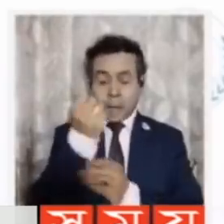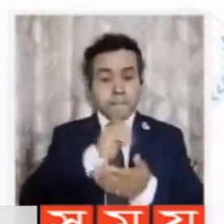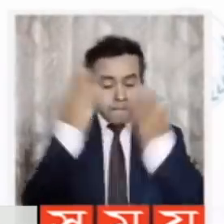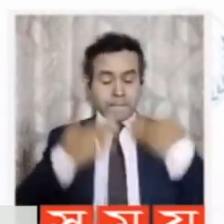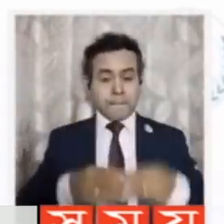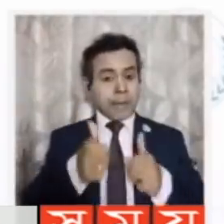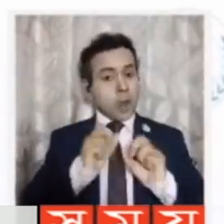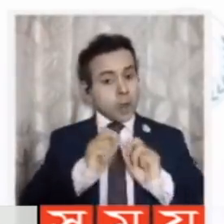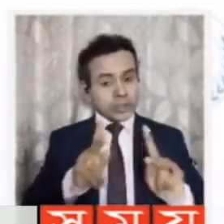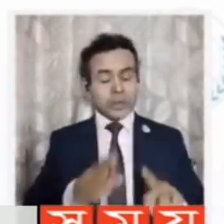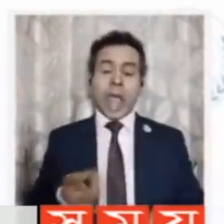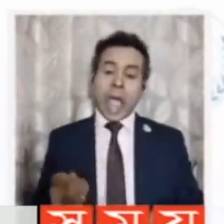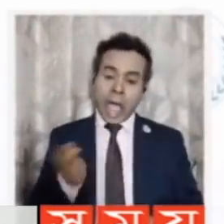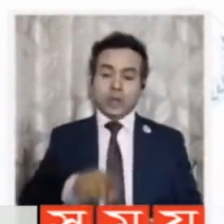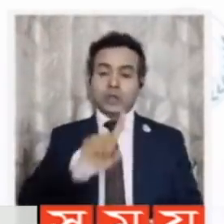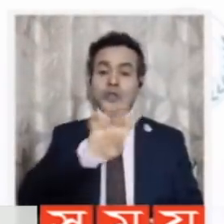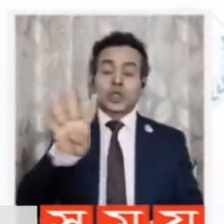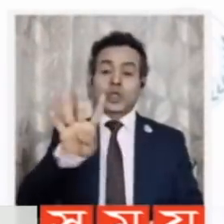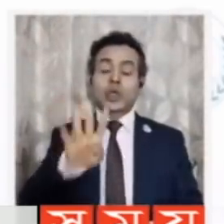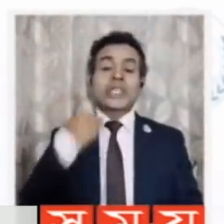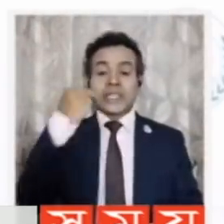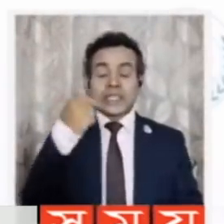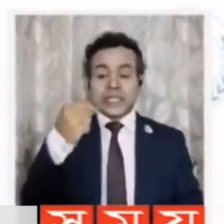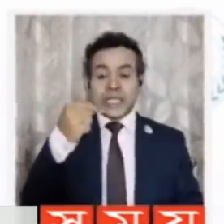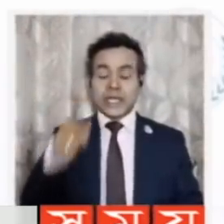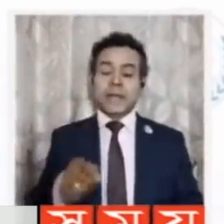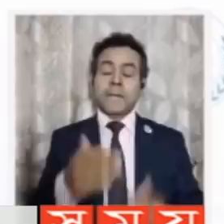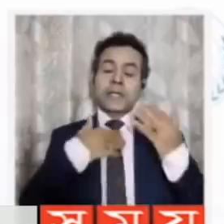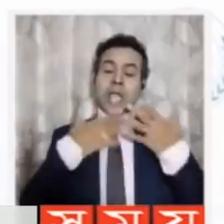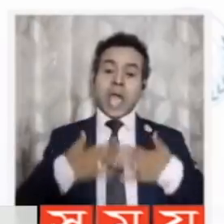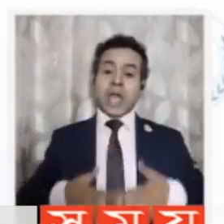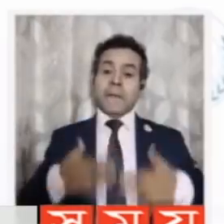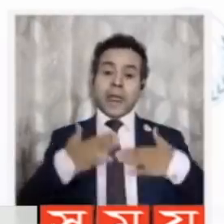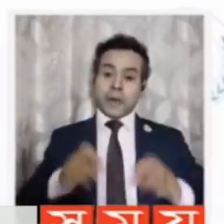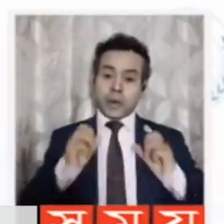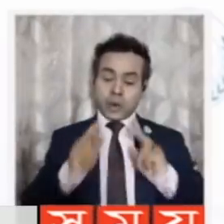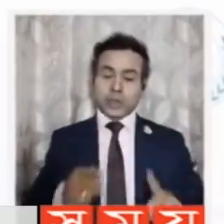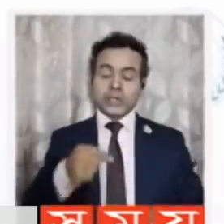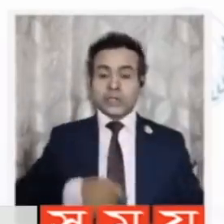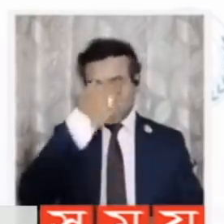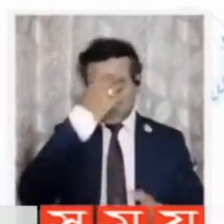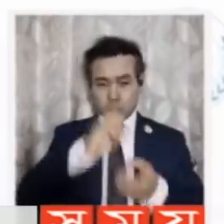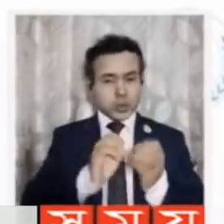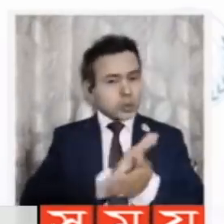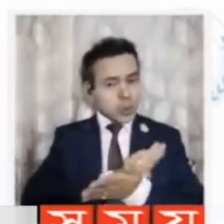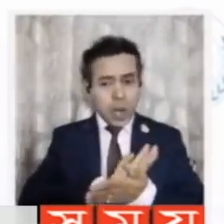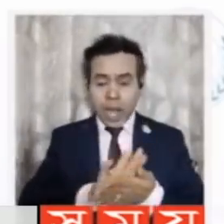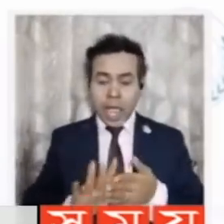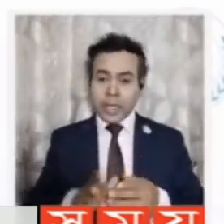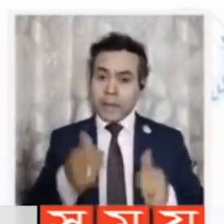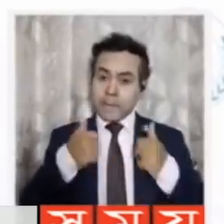এবং লক্ষণ উপসর্গ মুক্ত হলে, আমি আবার বলছি, লক্ষণ উপসর্গ মুক্ত হলে তিনি আরও 14 দিন কোয়ারেন্টাইন